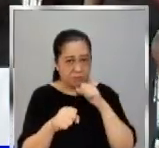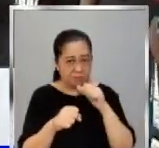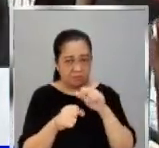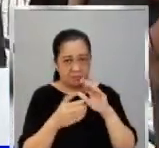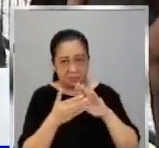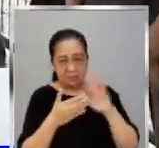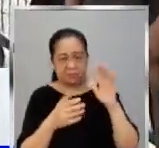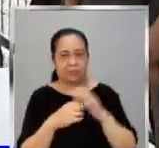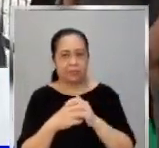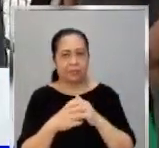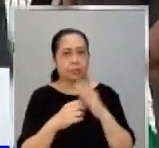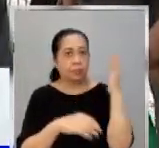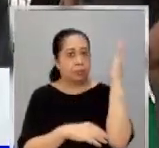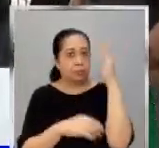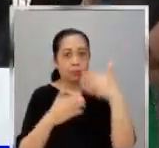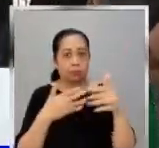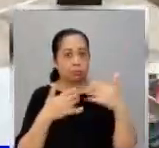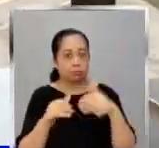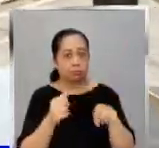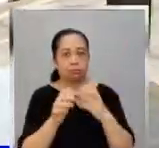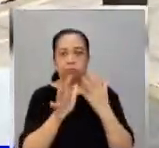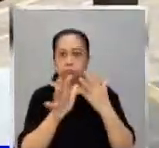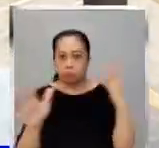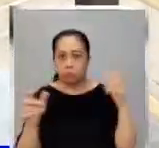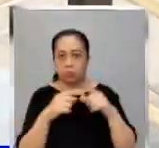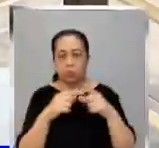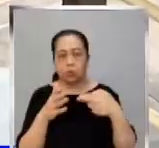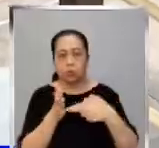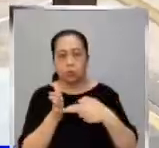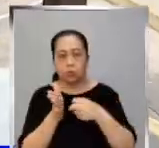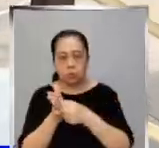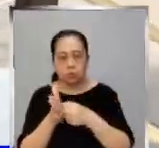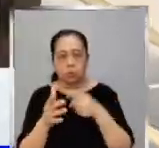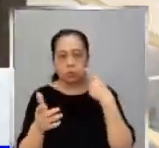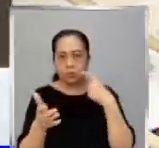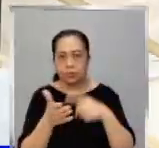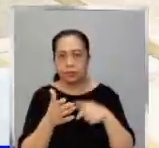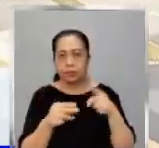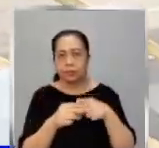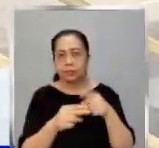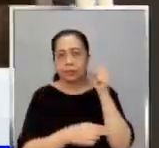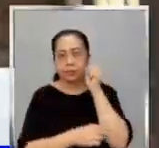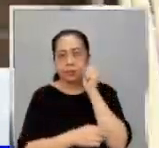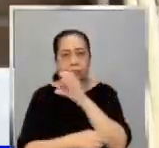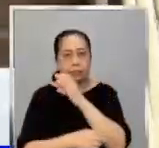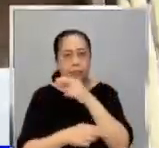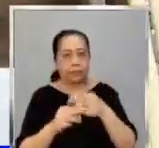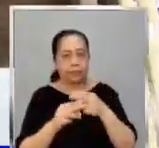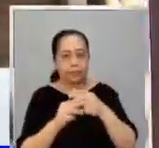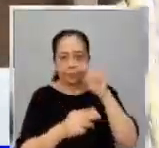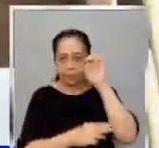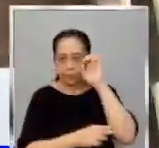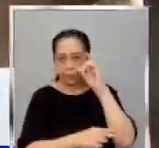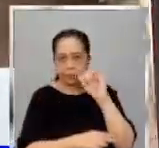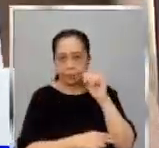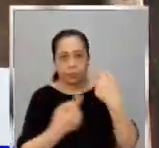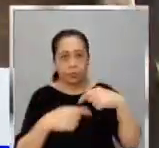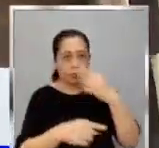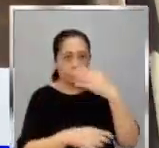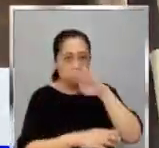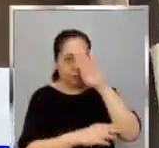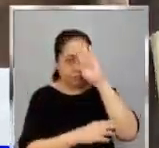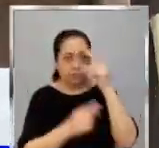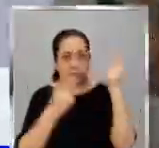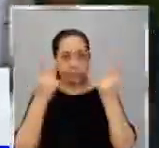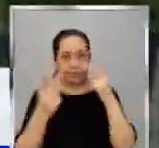may mga pila pa rin gaya sa Roosevelt Station. Dito namin nakilala ang senior citizen na si Mang Eddie na papuntang Cavite para bisitahin ang